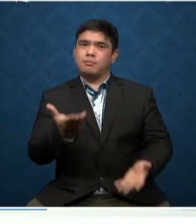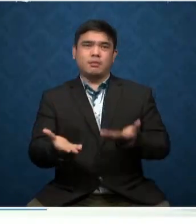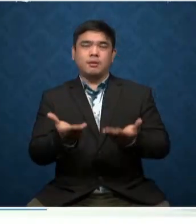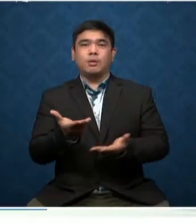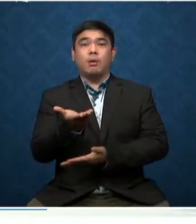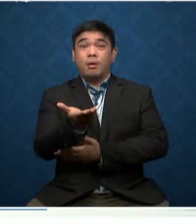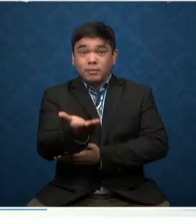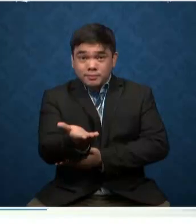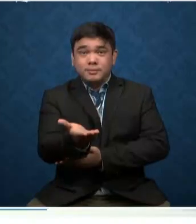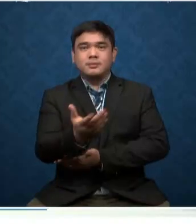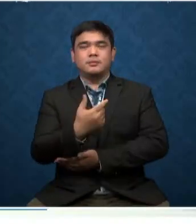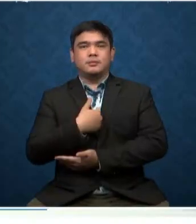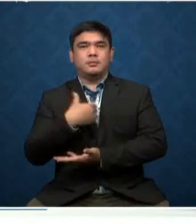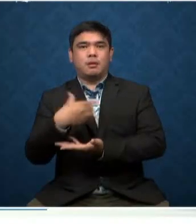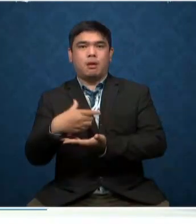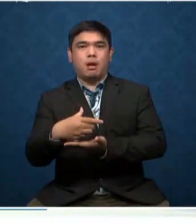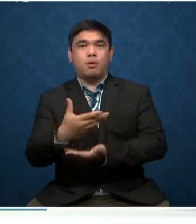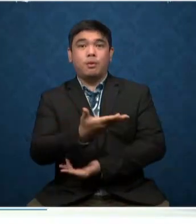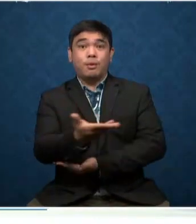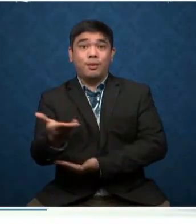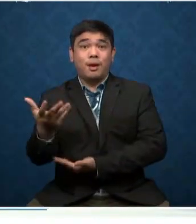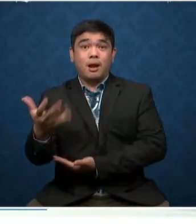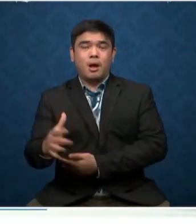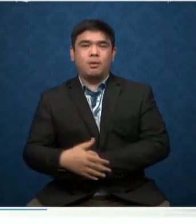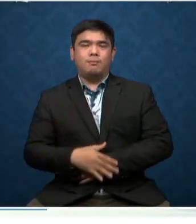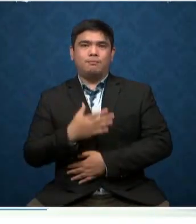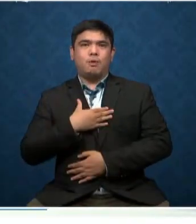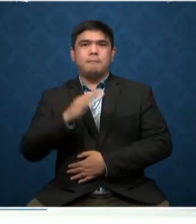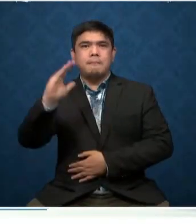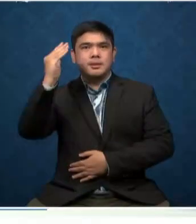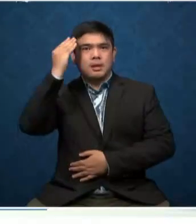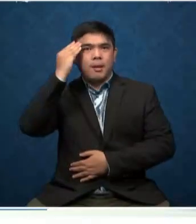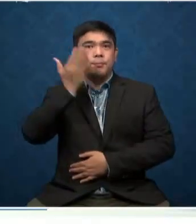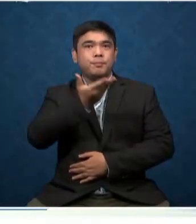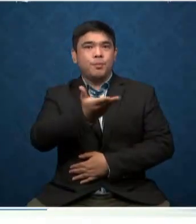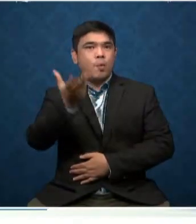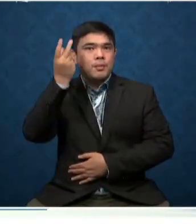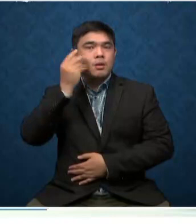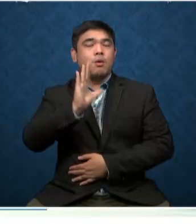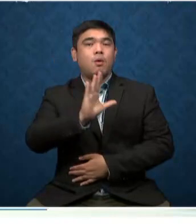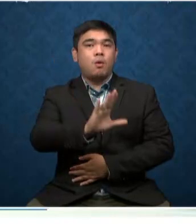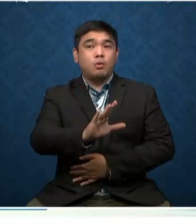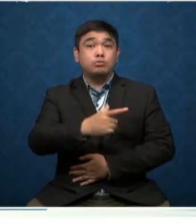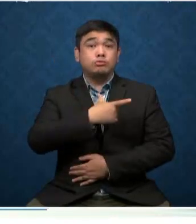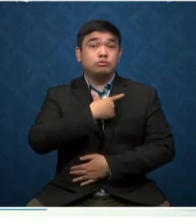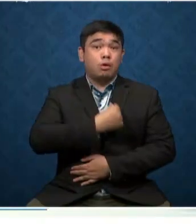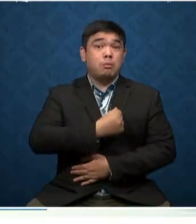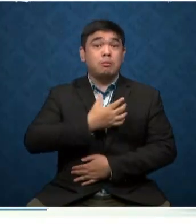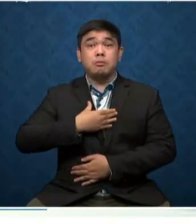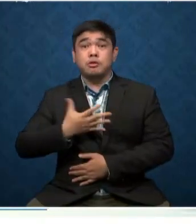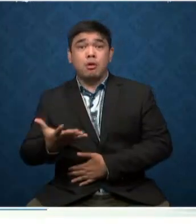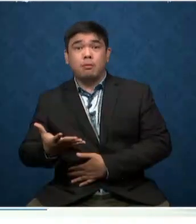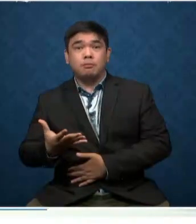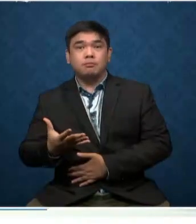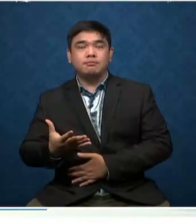ให้กับเพื่อนสมาชิกนั้นผมคงไม่สามารถจะบอกได้ว่าความเห็นชอบหรือไม่เห็นชอบเป็นอย่าง